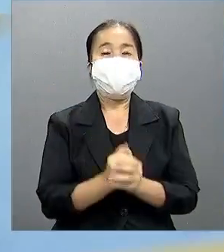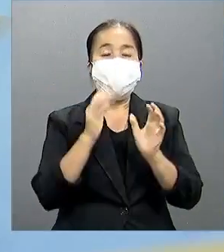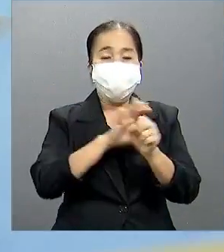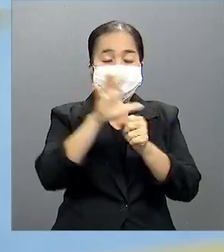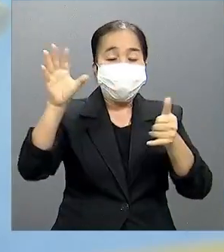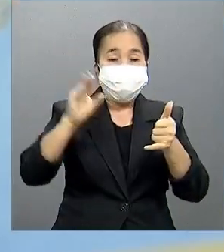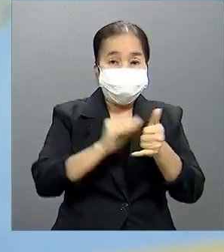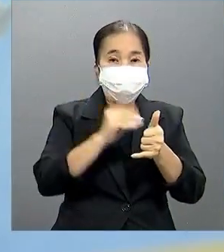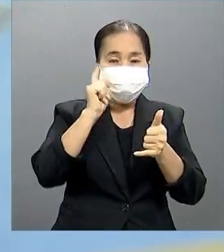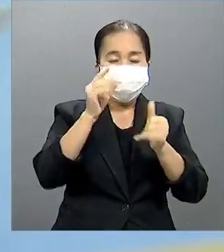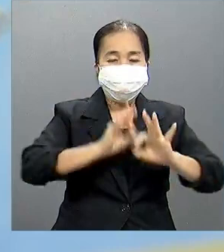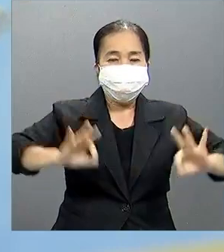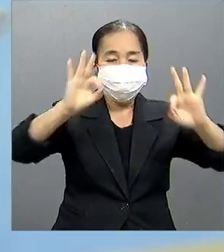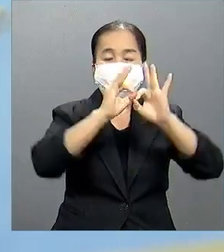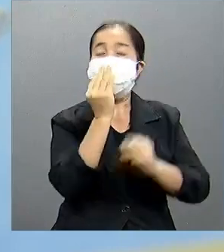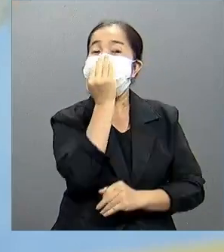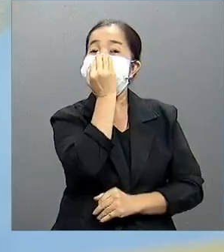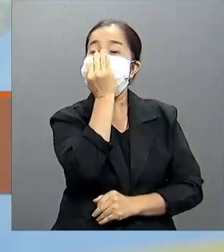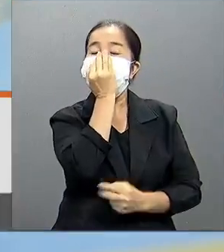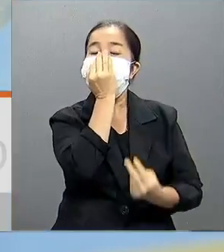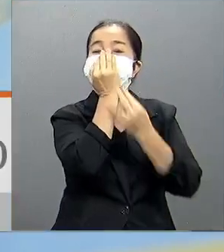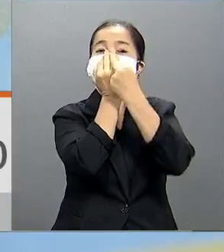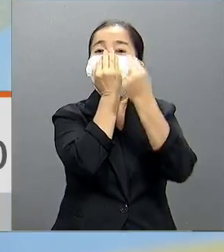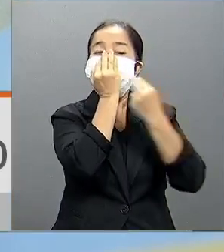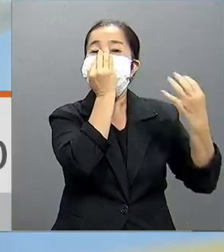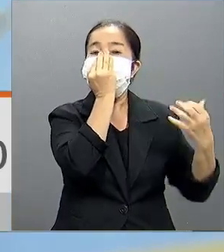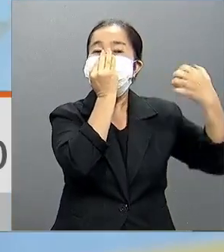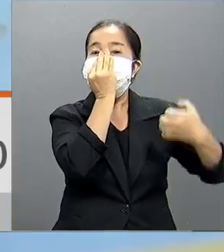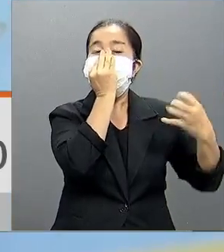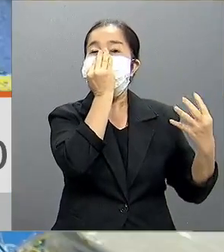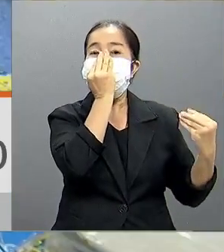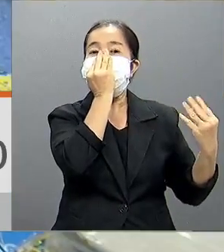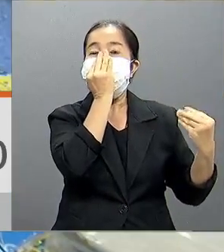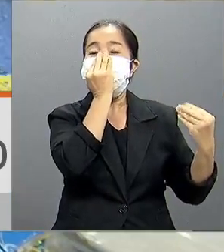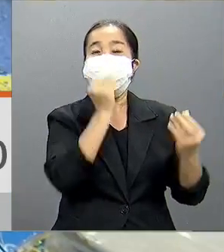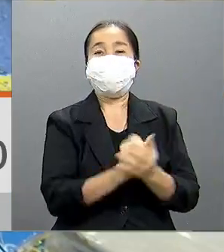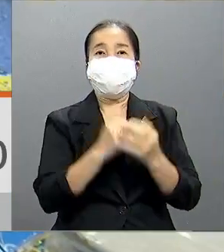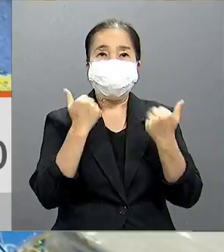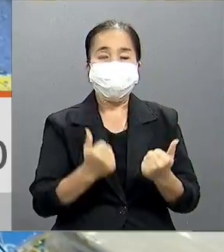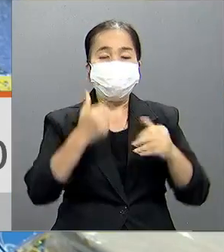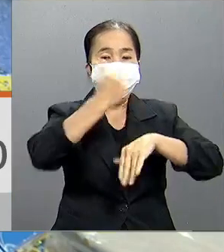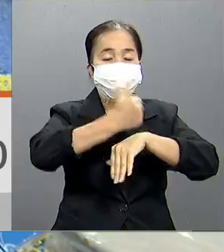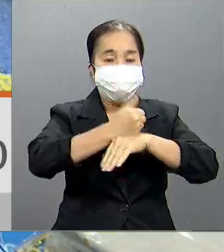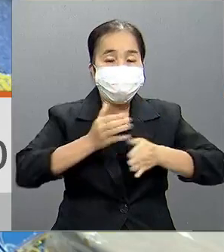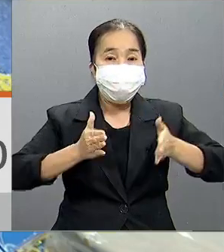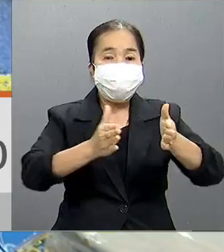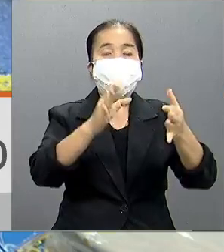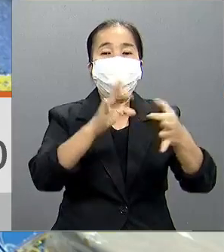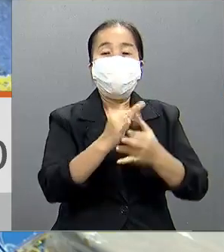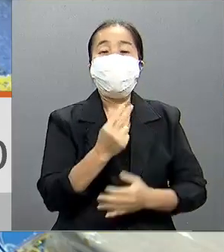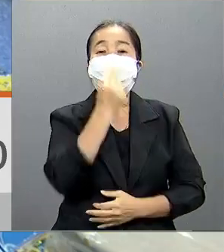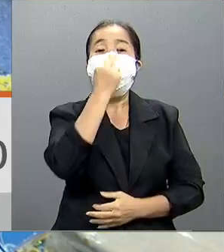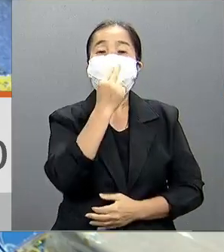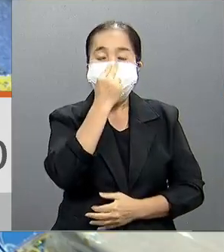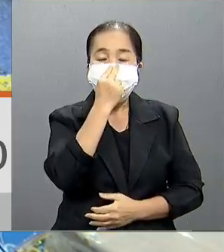เครื่องช่วยหายใจลองศาสตราจารย์นายแพทย์นิธิพัฒน์เจียรกุลหัวหน้าสาขาวิชาโรคระบบหายใจและวัณโรคคณะ